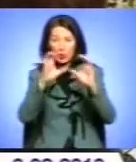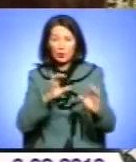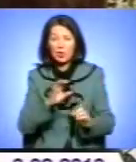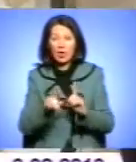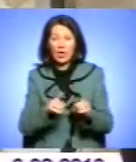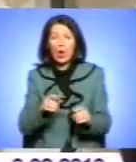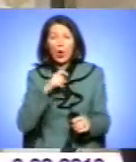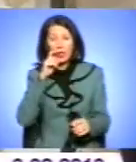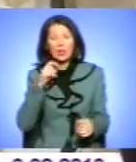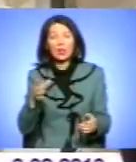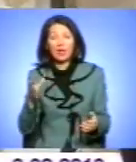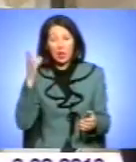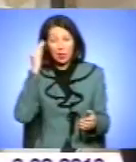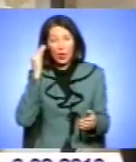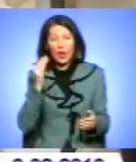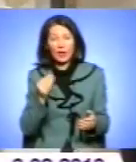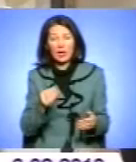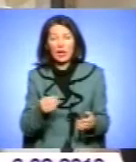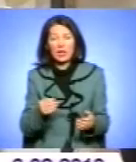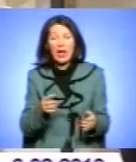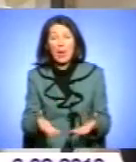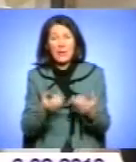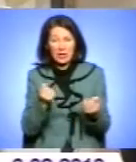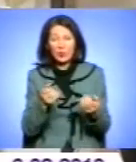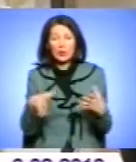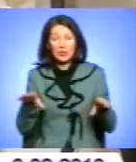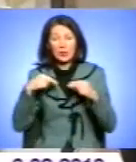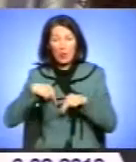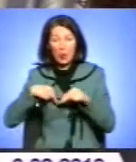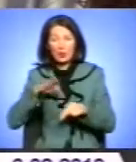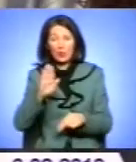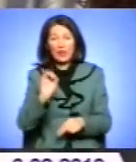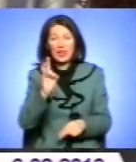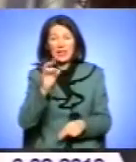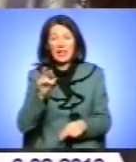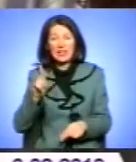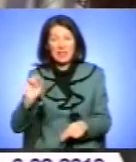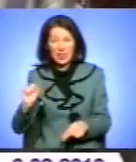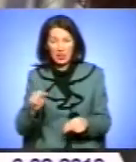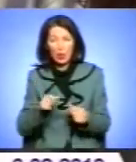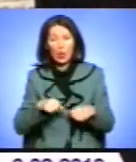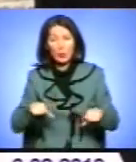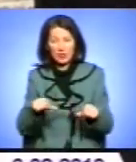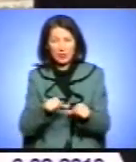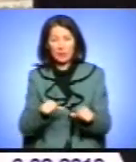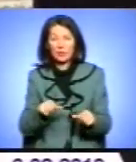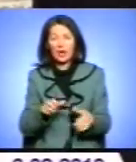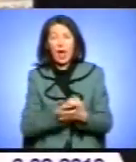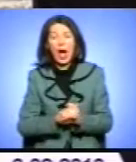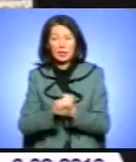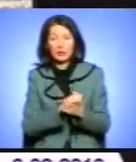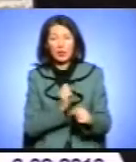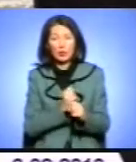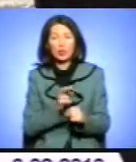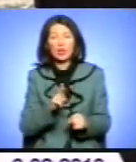на підтримку та співпрацю з Венеціанською комісією, зазначив Віктор Янукович. Саме за рекомендацією європейських фахівців Конституційна асамблея працює як самостійний